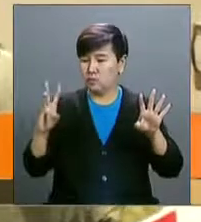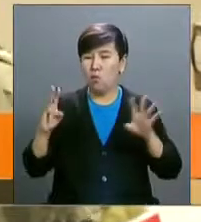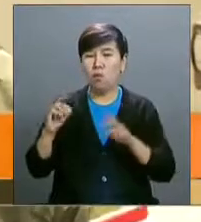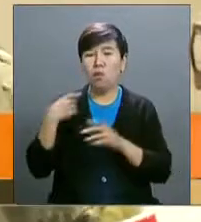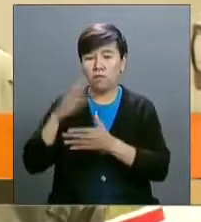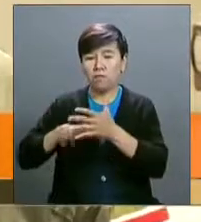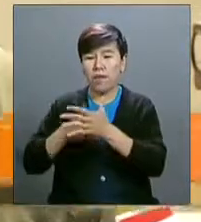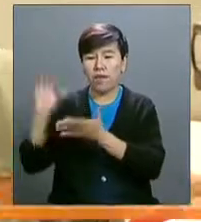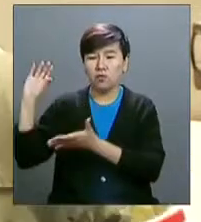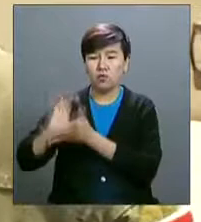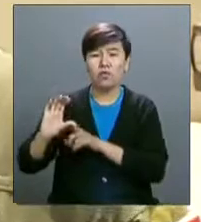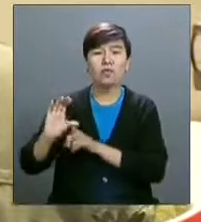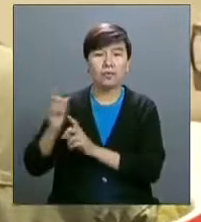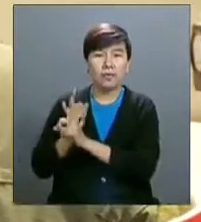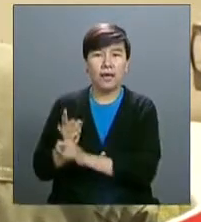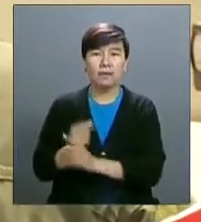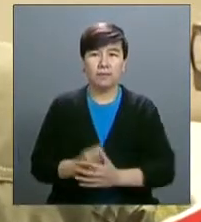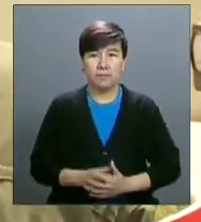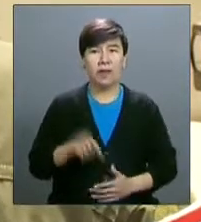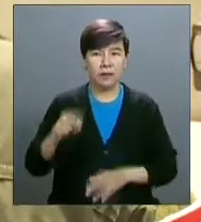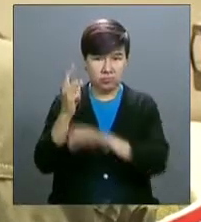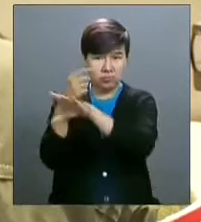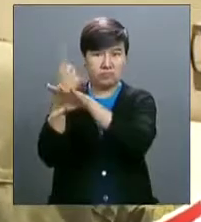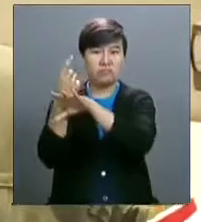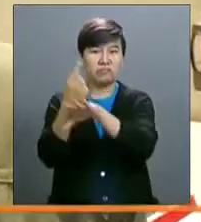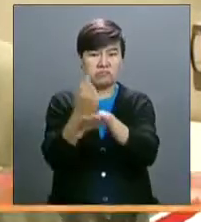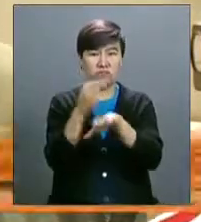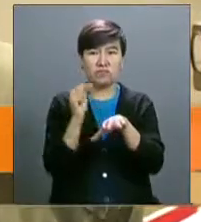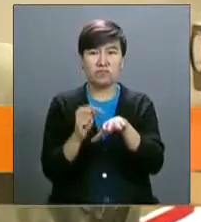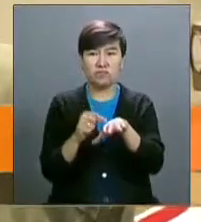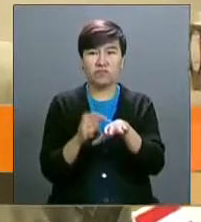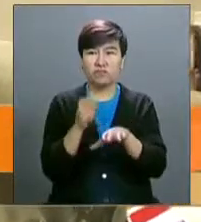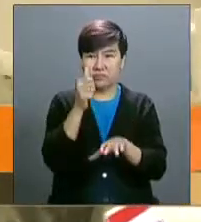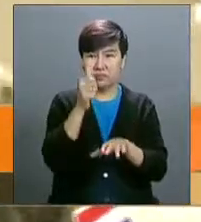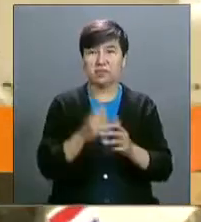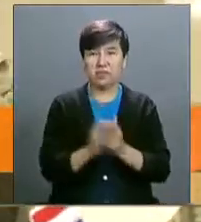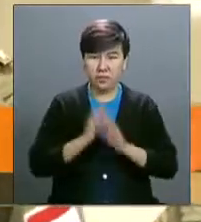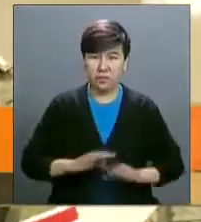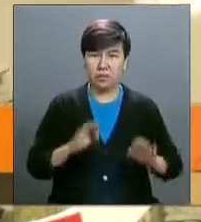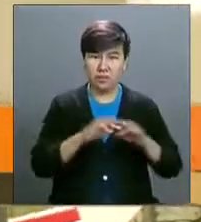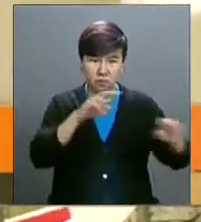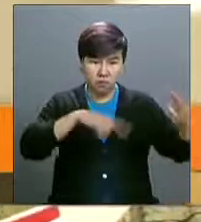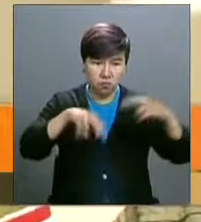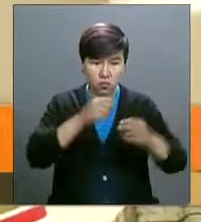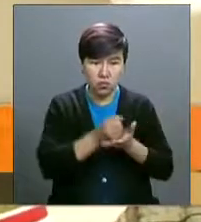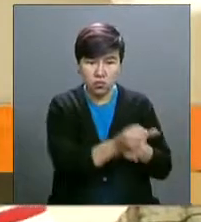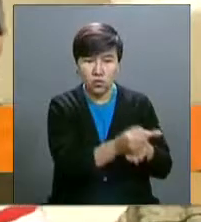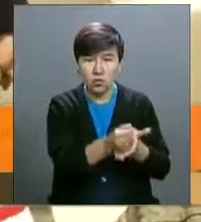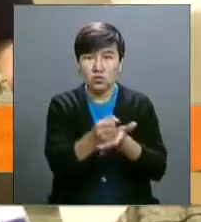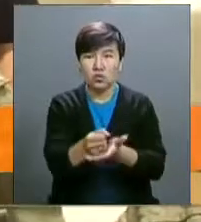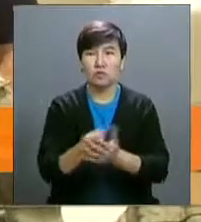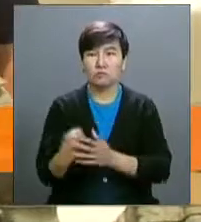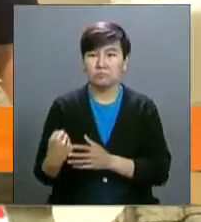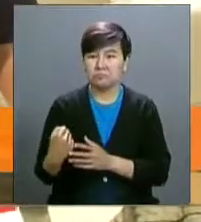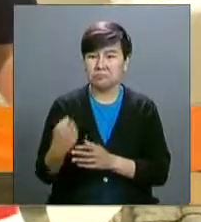ป็นบทบาทหลักเลยเขาคือเฮลิคอปเตอร์ซาเลย Search and Rescue เต็มที่มีศักยภาพ